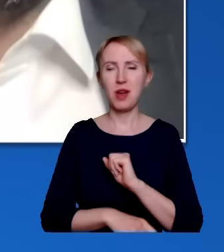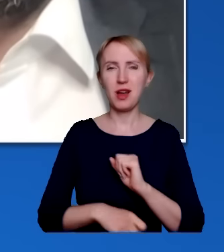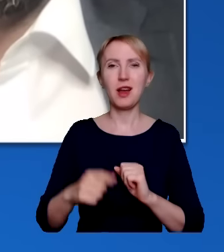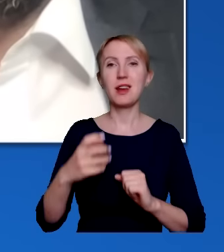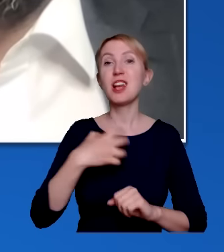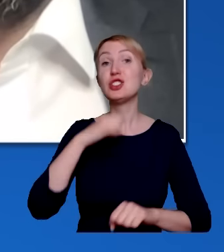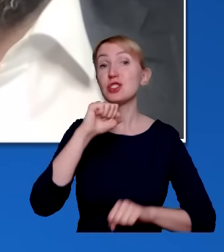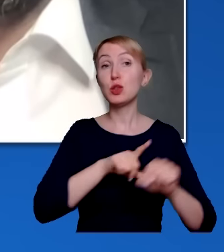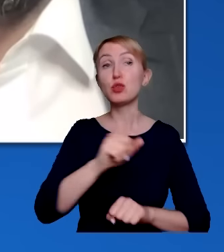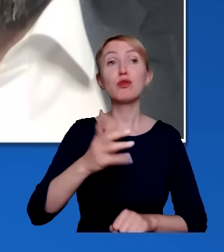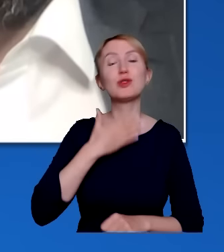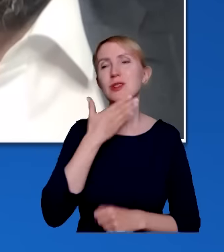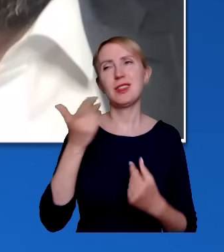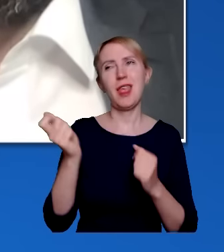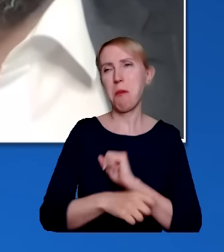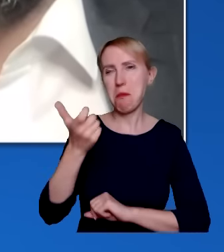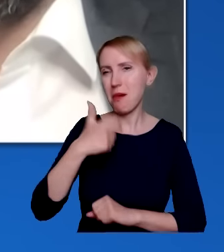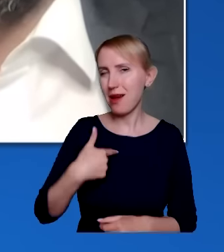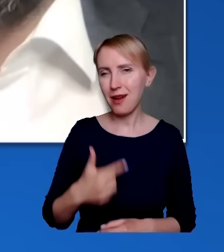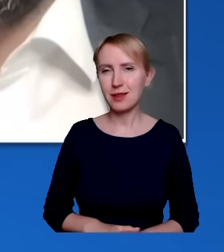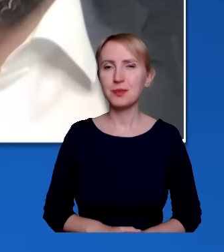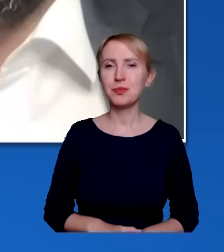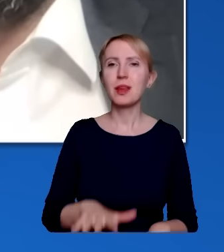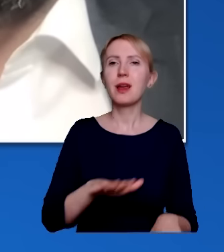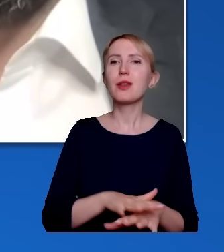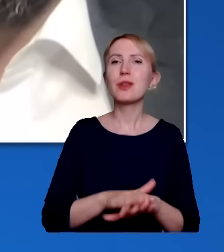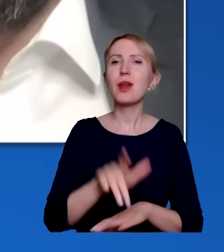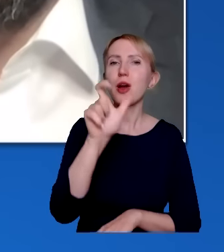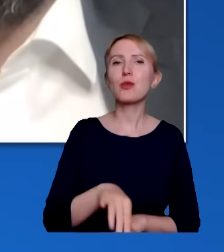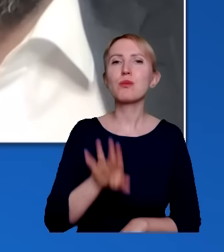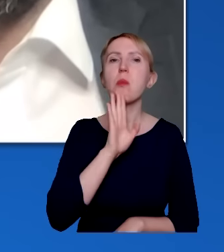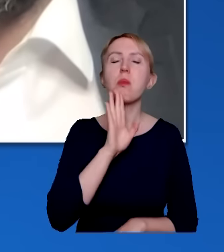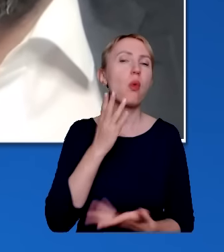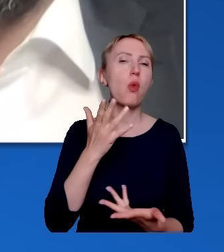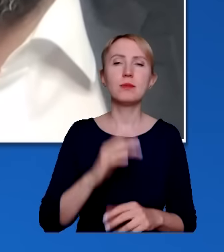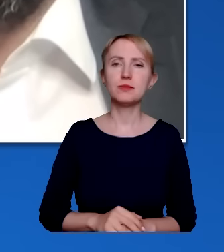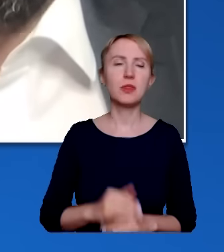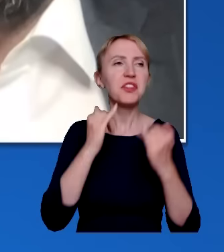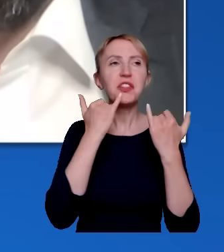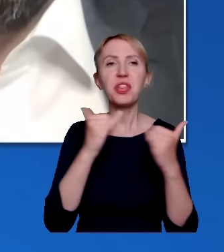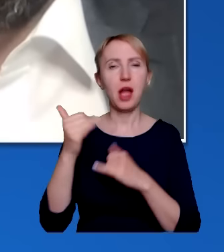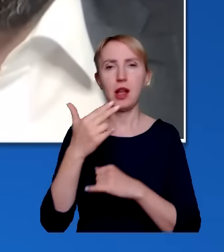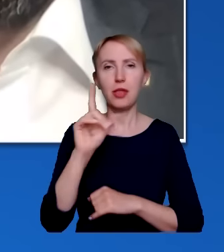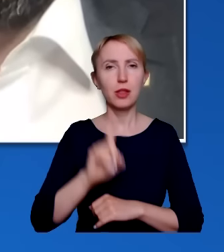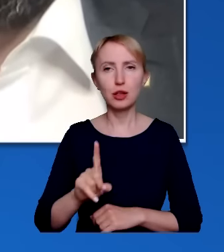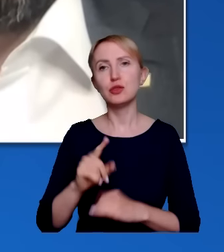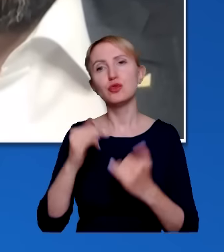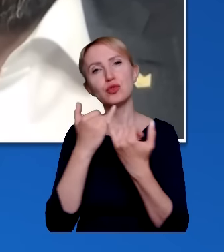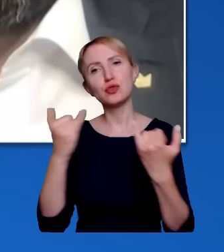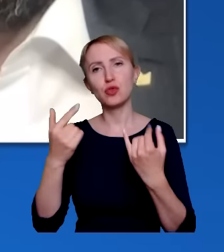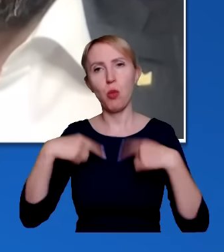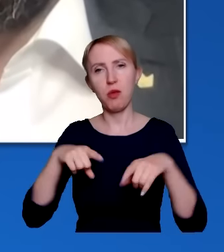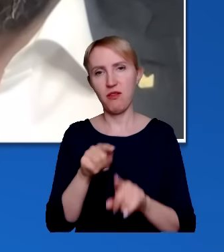się bezkarnie traktowani są właśnie zupełnie inaczej jak każdy Polski